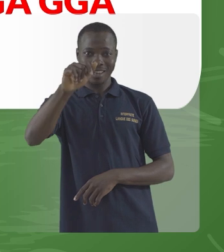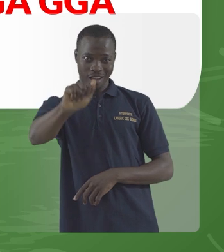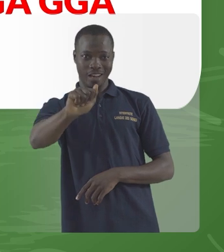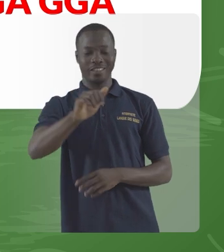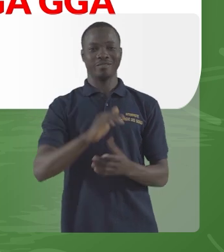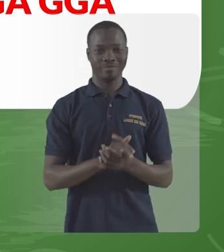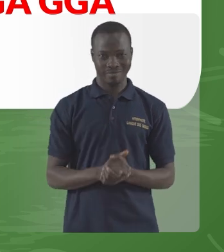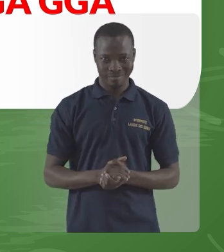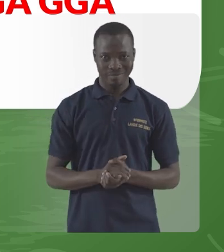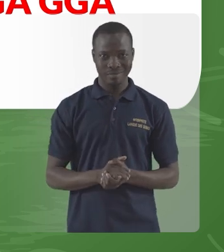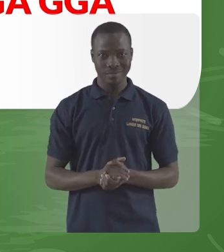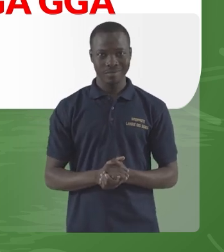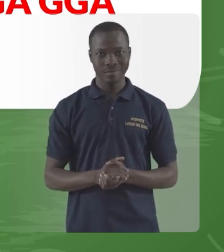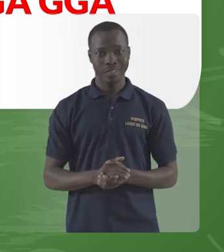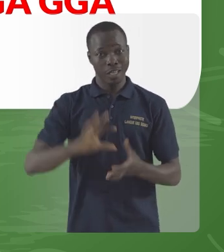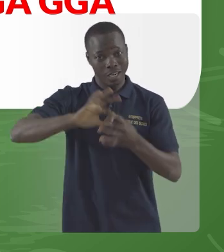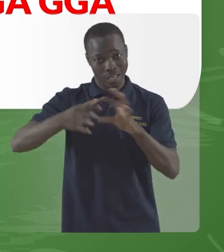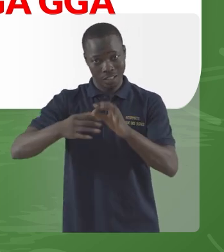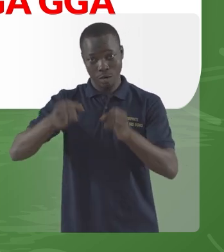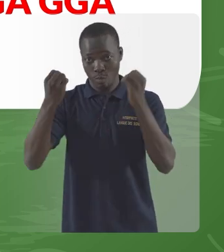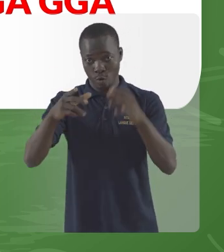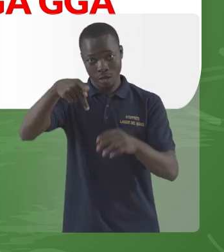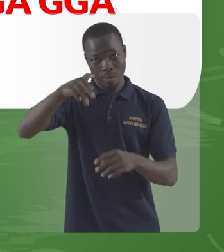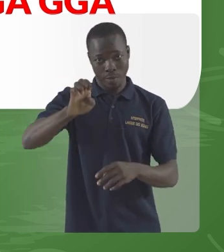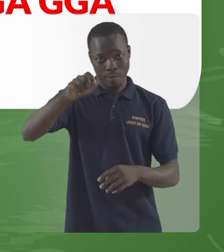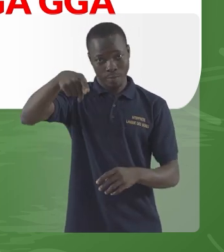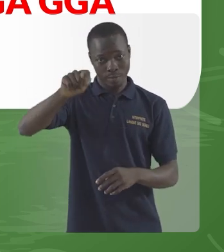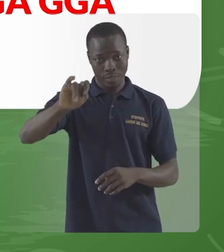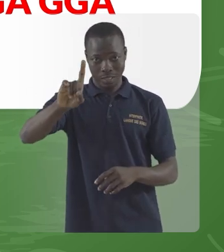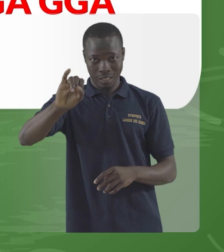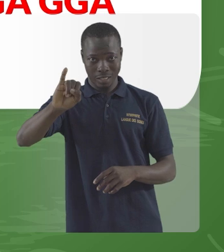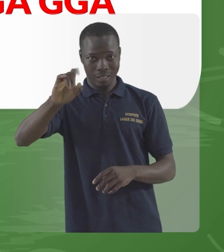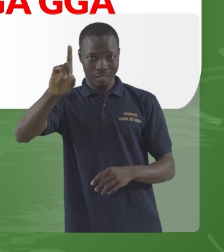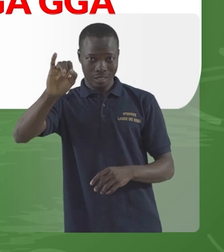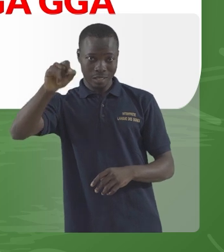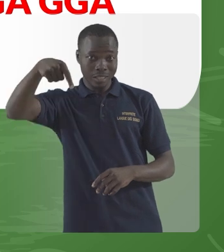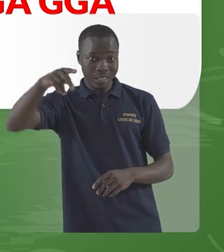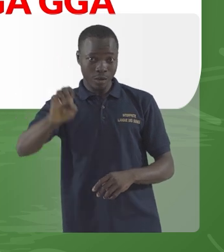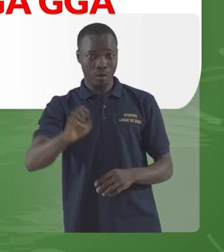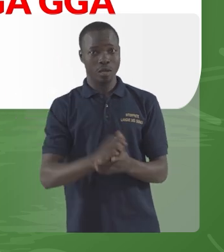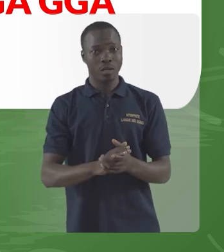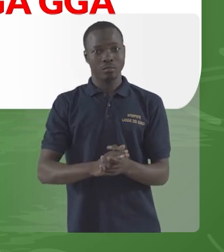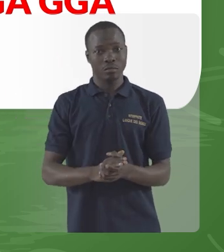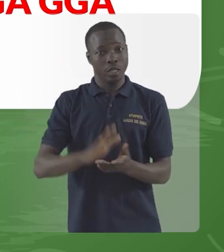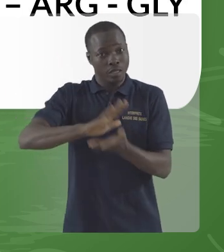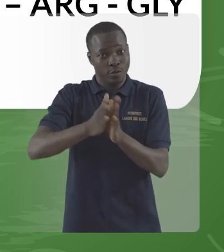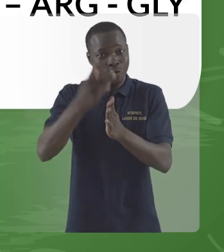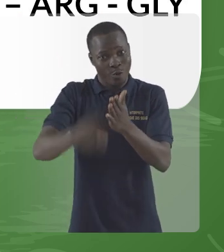GGA. La chaîne polypeptidique obtenue est la suivante.